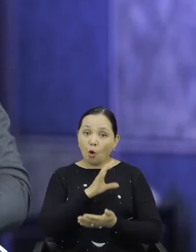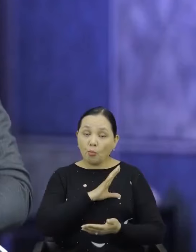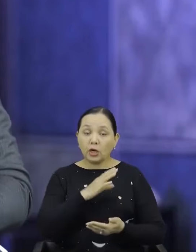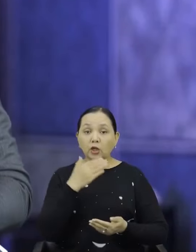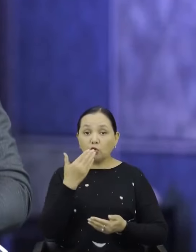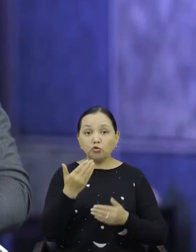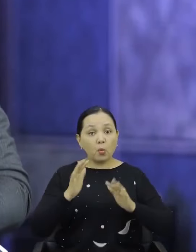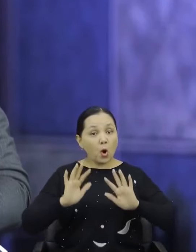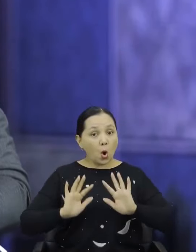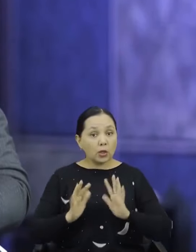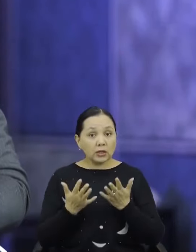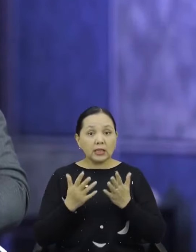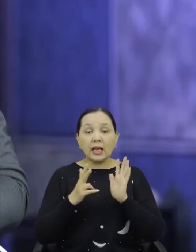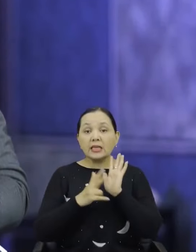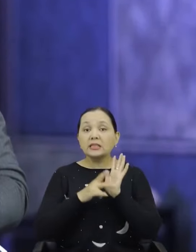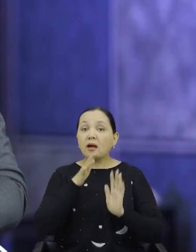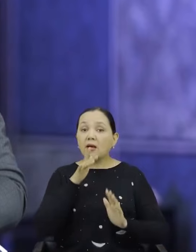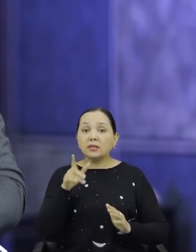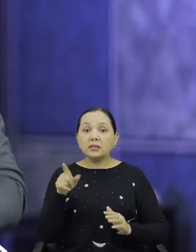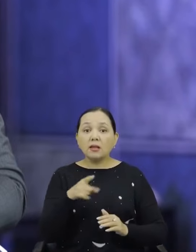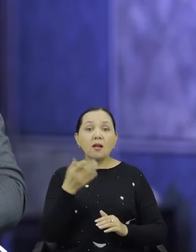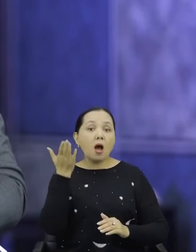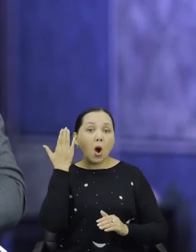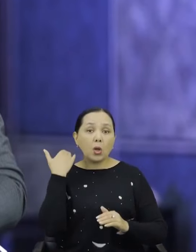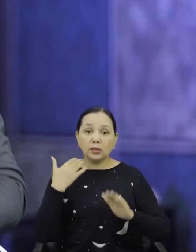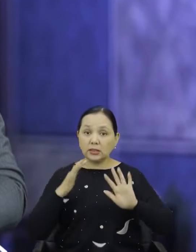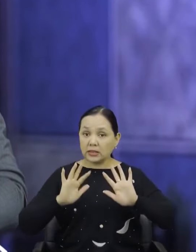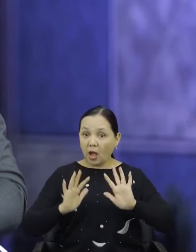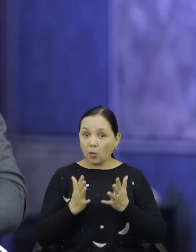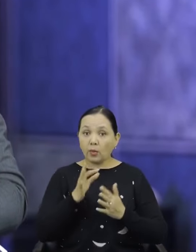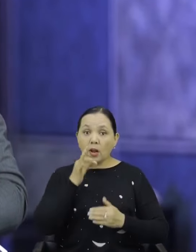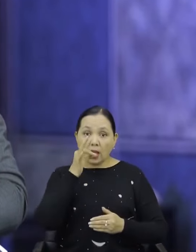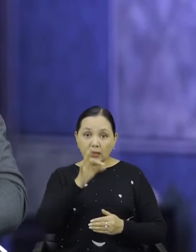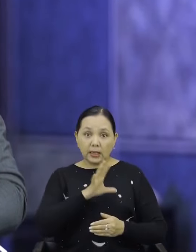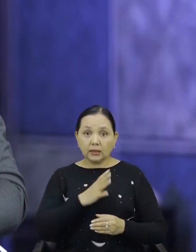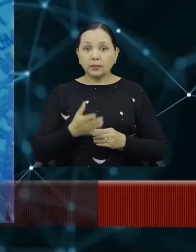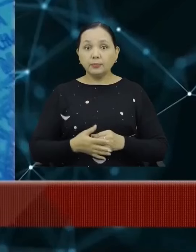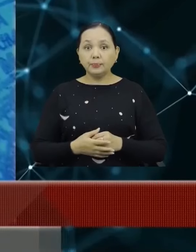ushbu hodisa bundan 8 yil avval sodir bo'lgani aytiladi.